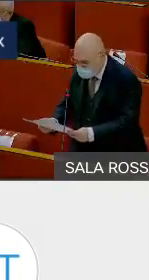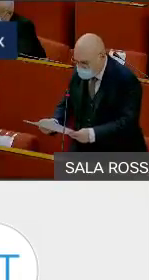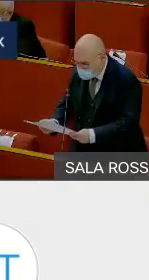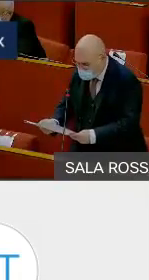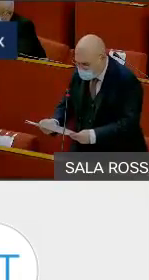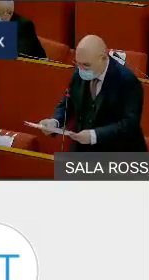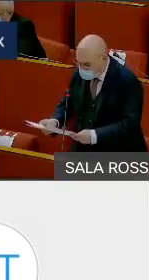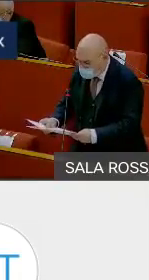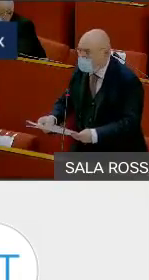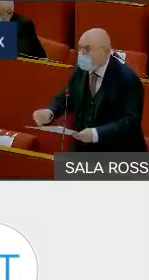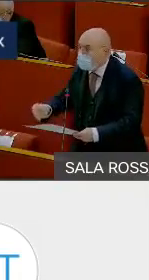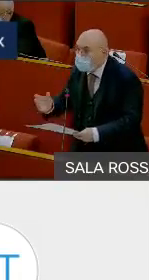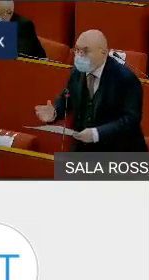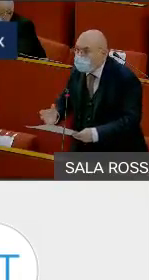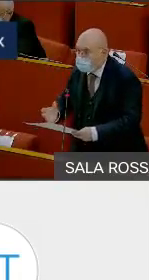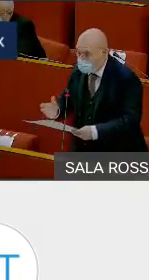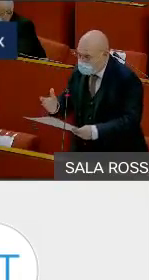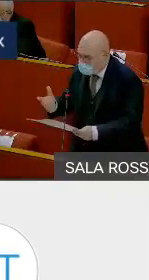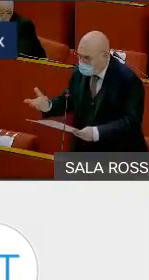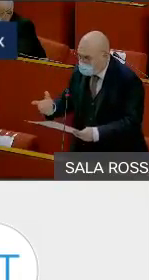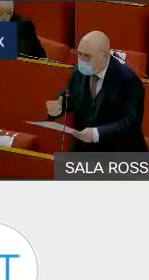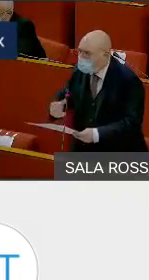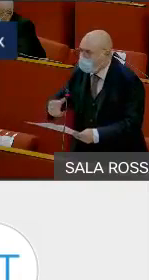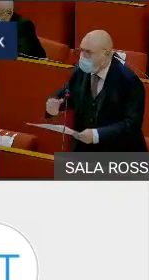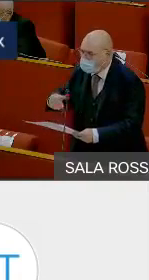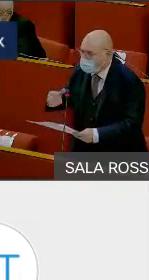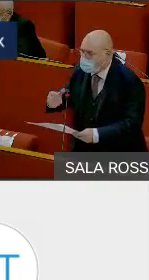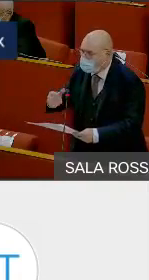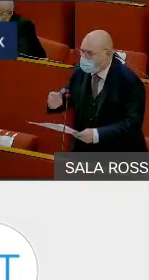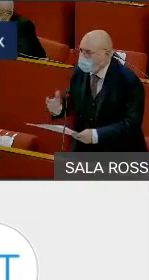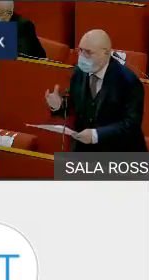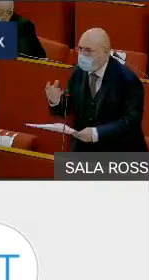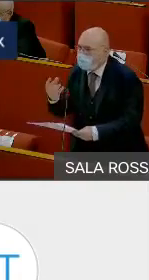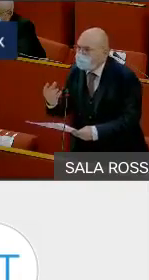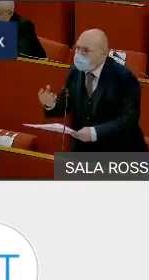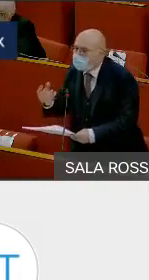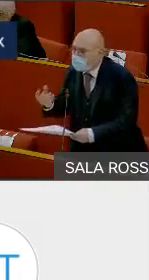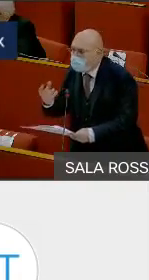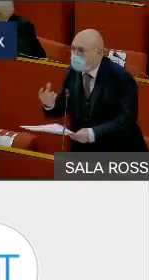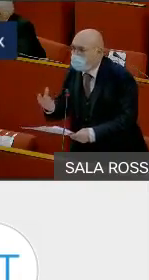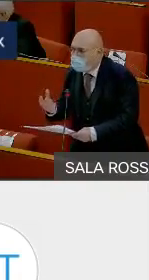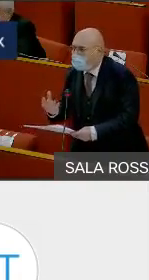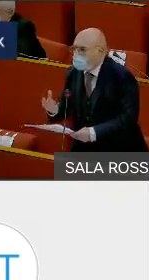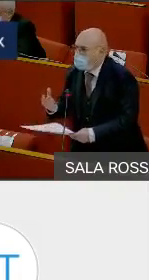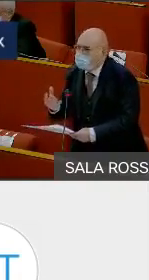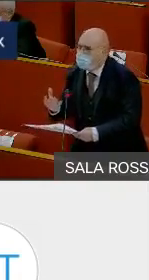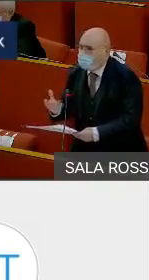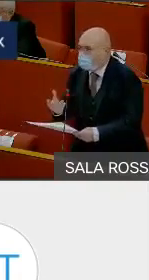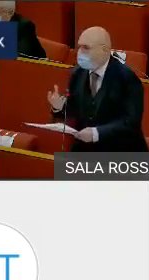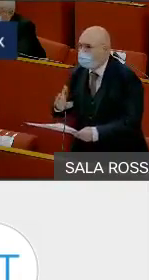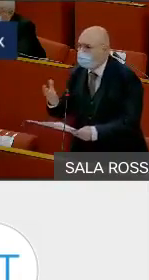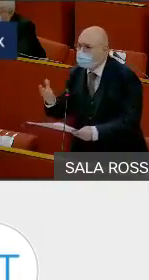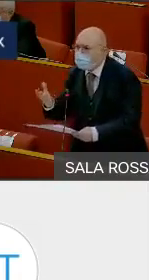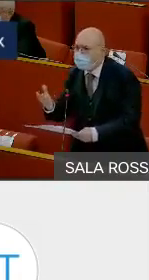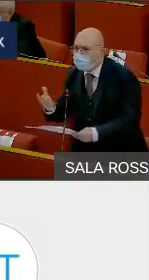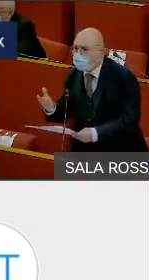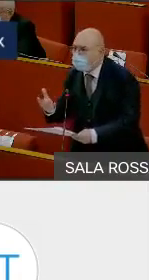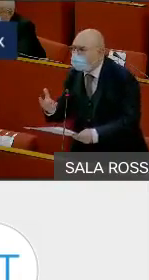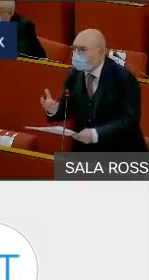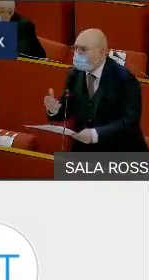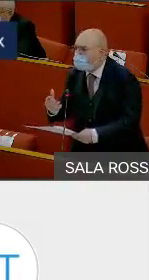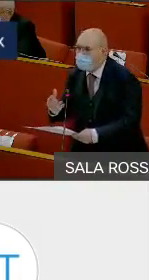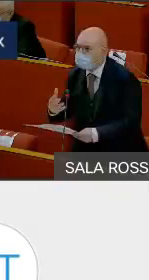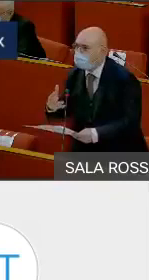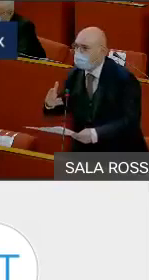ferrero agricolo in più nel 2000 203 dico anche che va esplicitato che